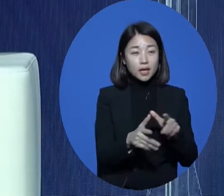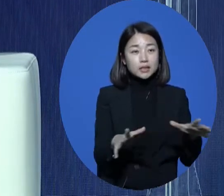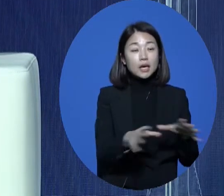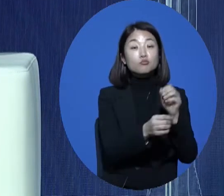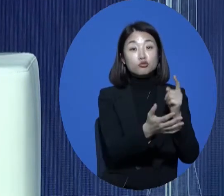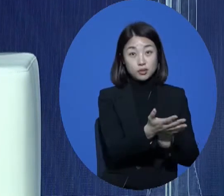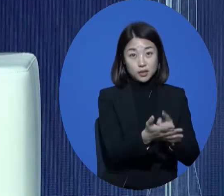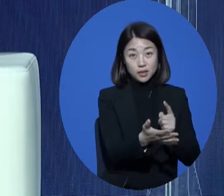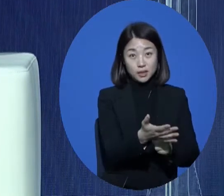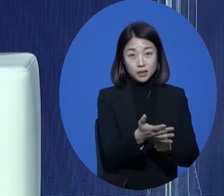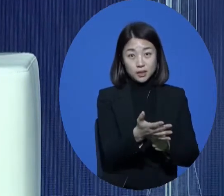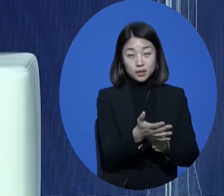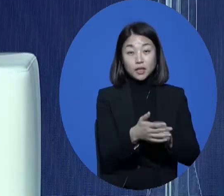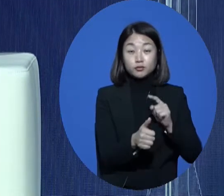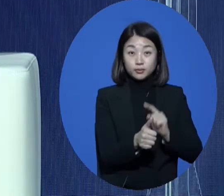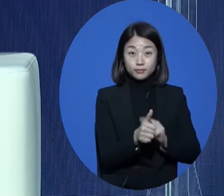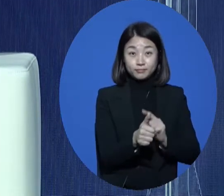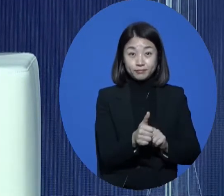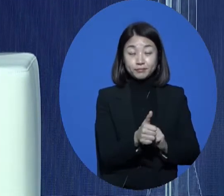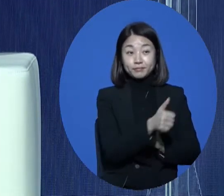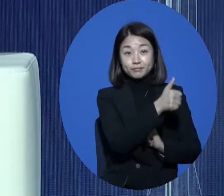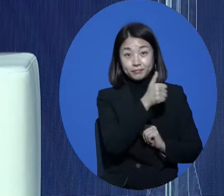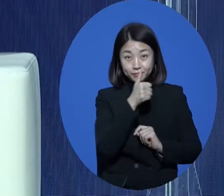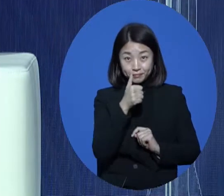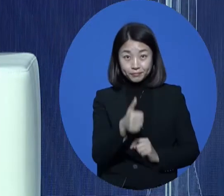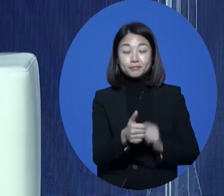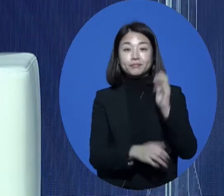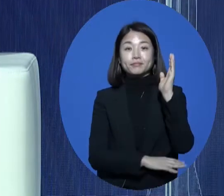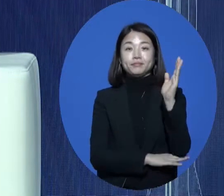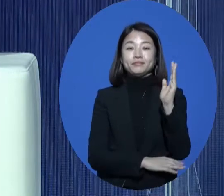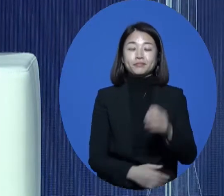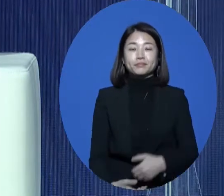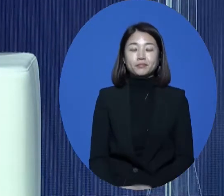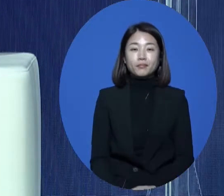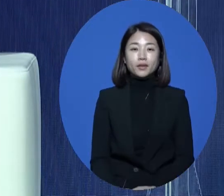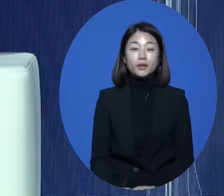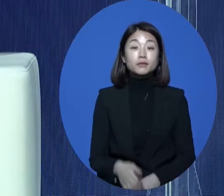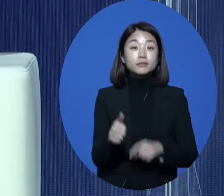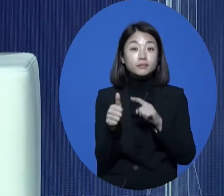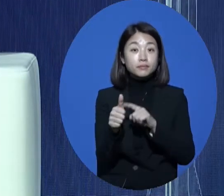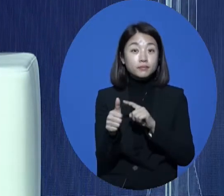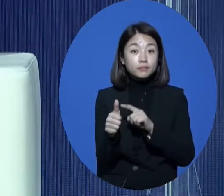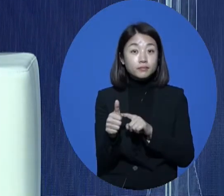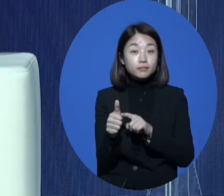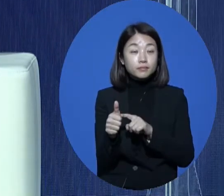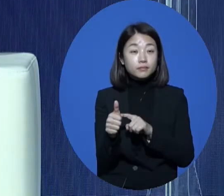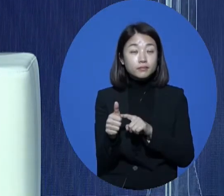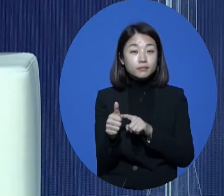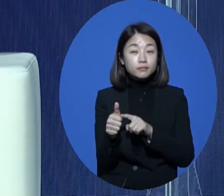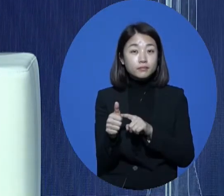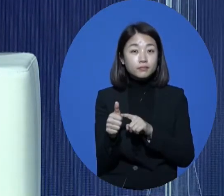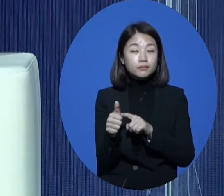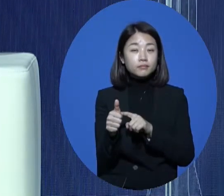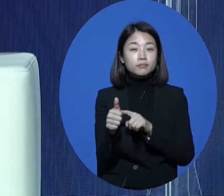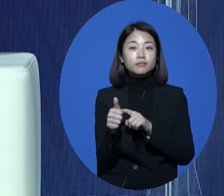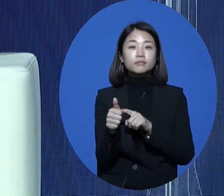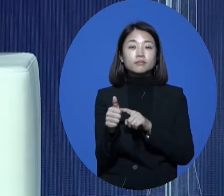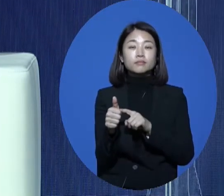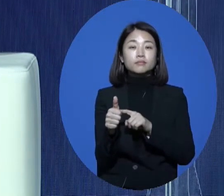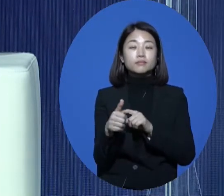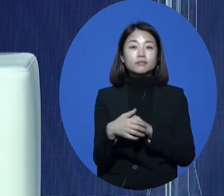계시는 우리 정금배 국장님의 발제를 듣도록 하겠습니다. 정금배 국장님은 우리